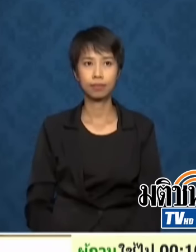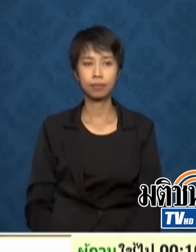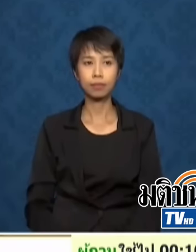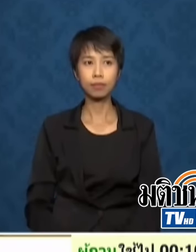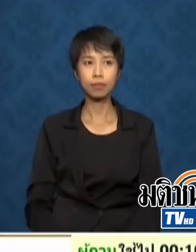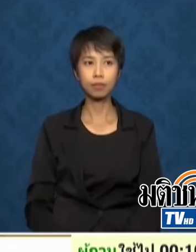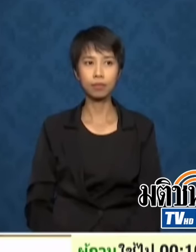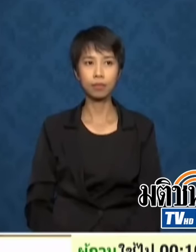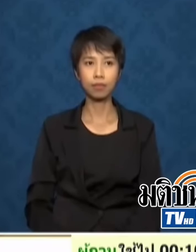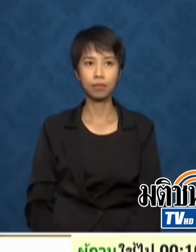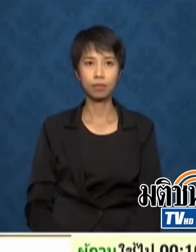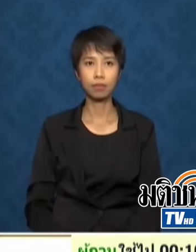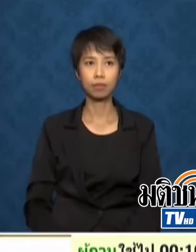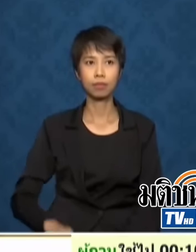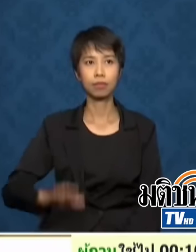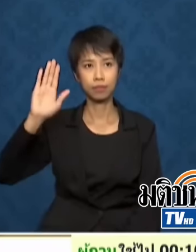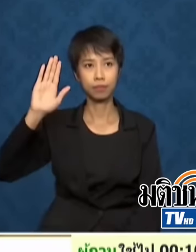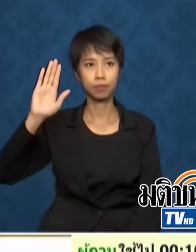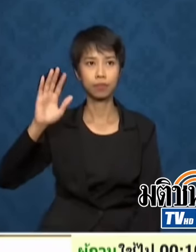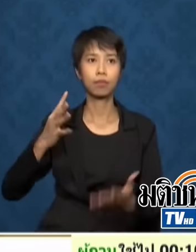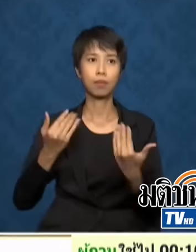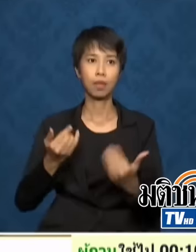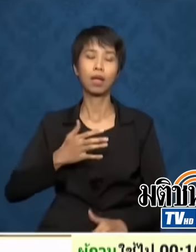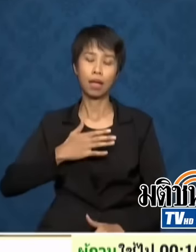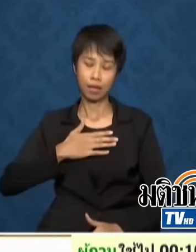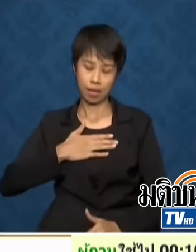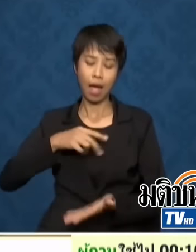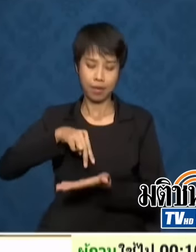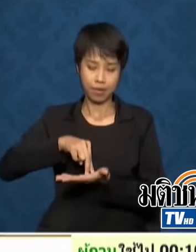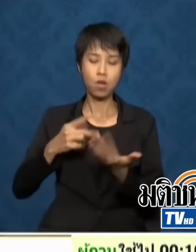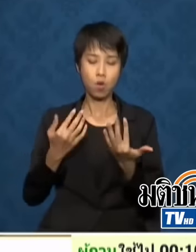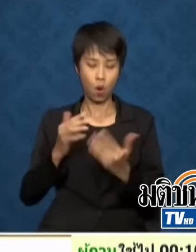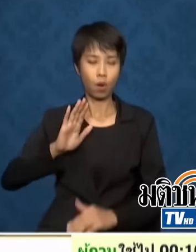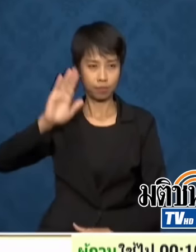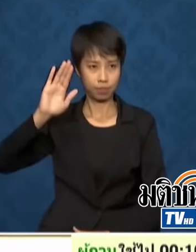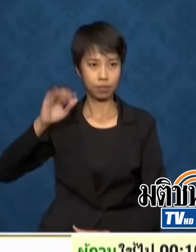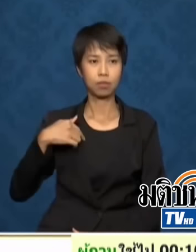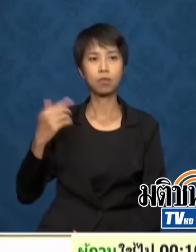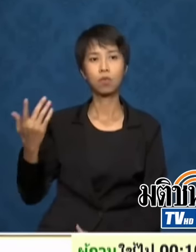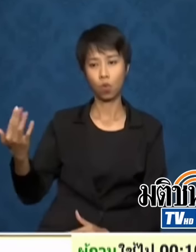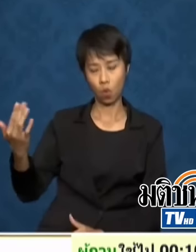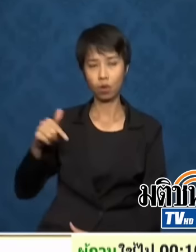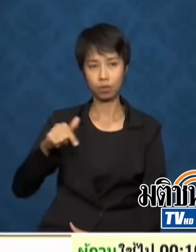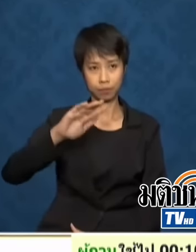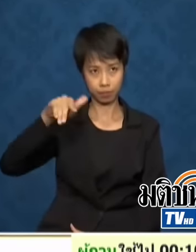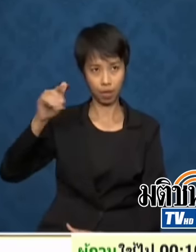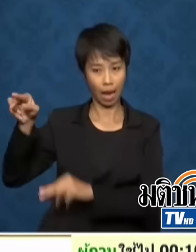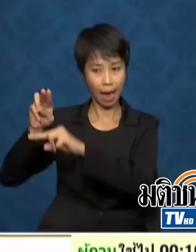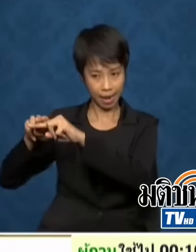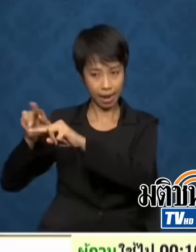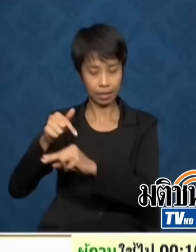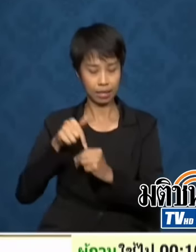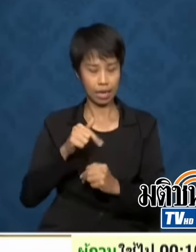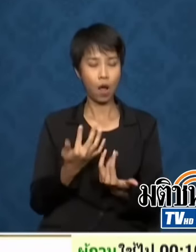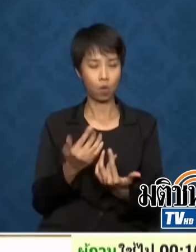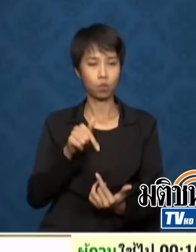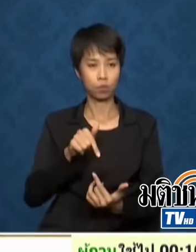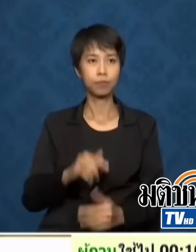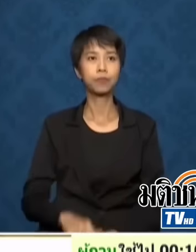านครับ ผมยืนรอประท้วงนานแล้ว เดี๋ยวทางนี้ประท้วงก่อนครับเชิญนั่งลงก่อนนะคร ับ ประท้วงทีละ